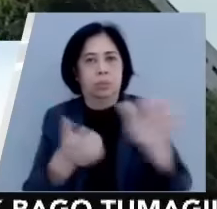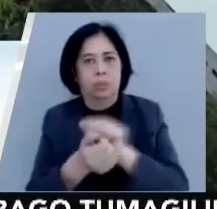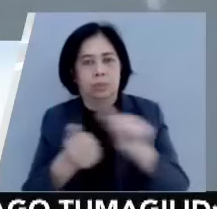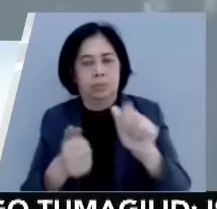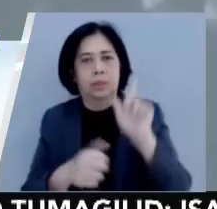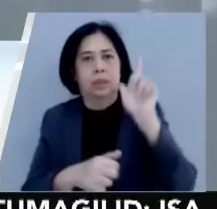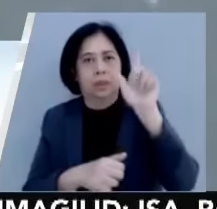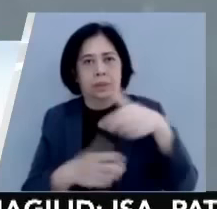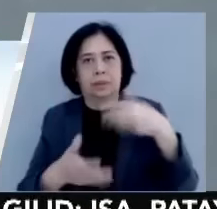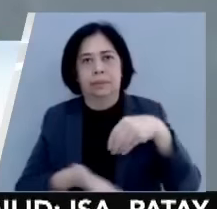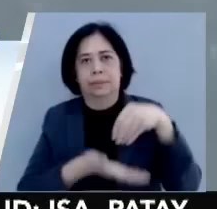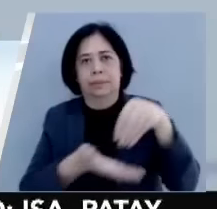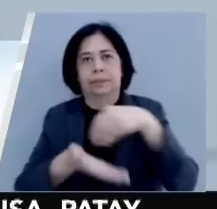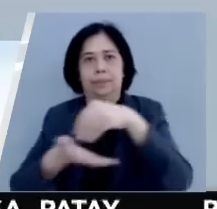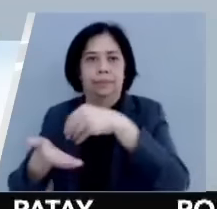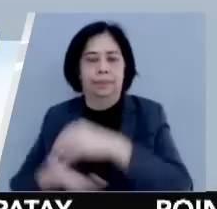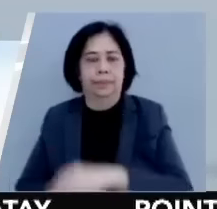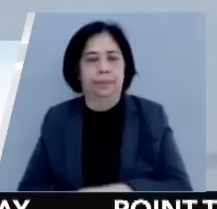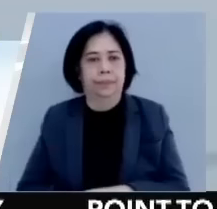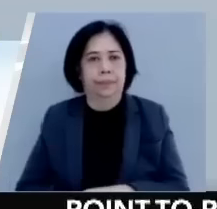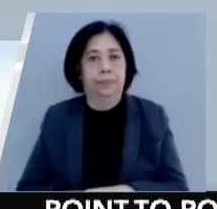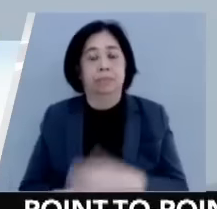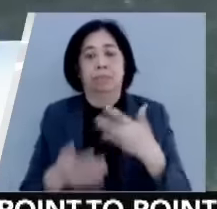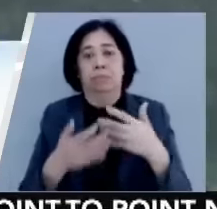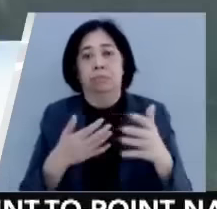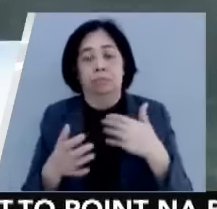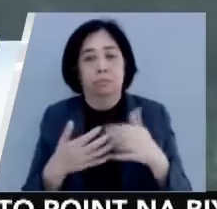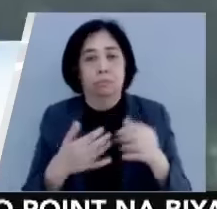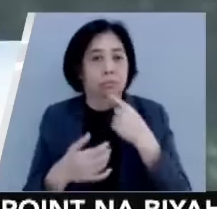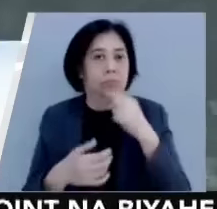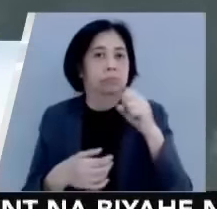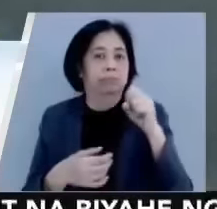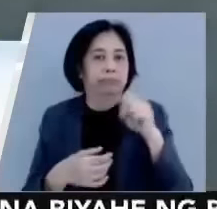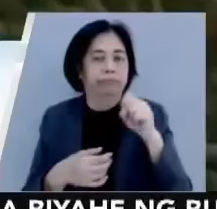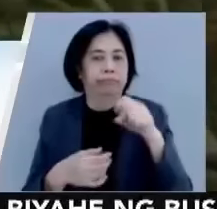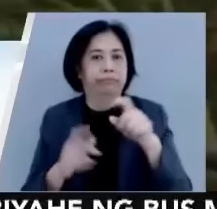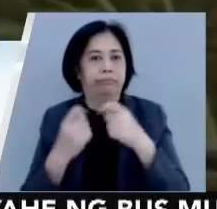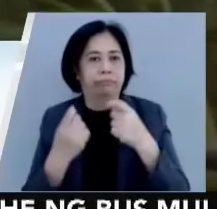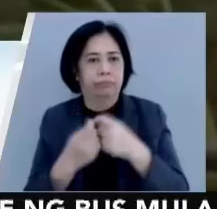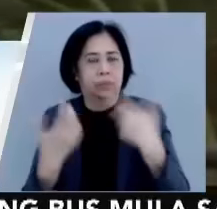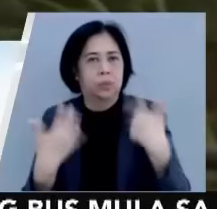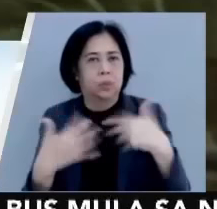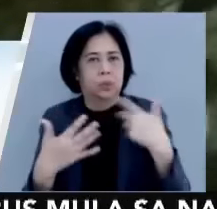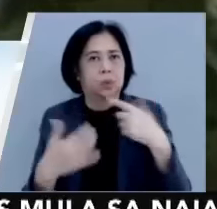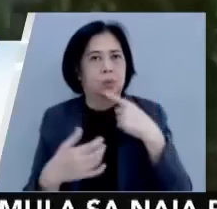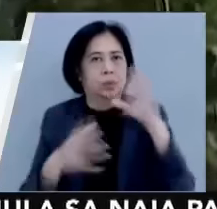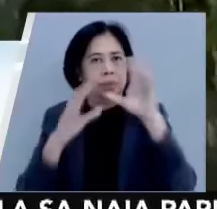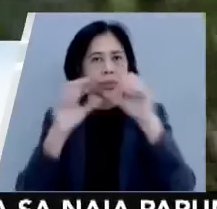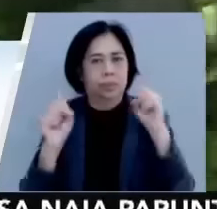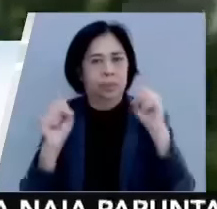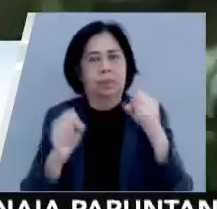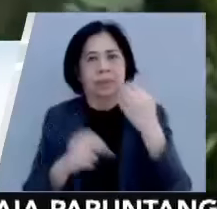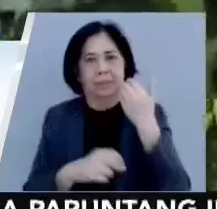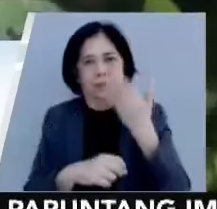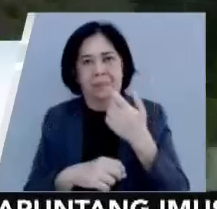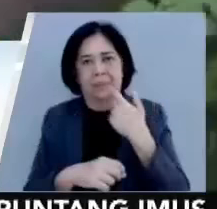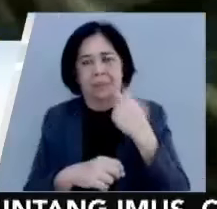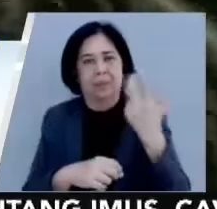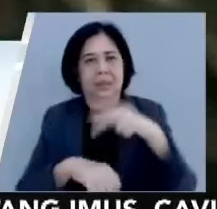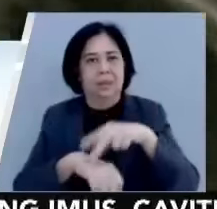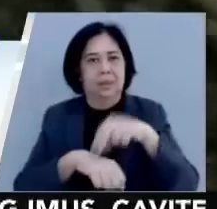operations. At bagamat nakumpirma ng ating team ang binanggit ng Pangulong casualty sa Camarines Norte,